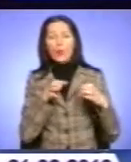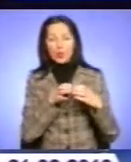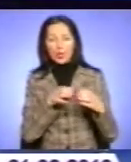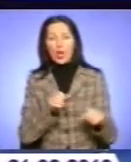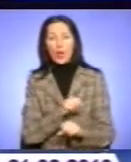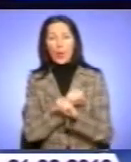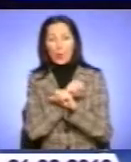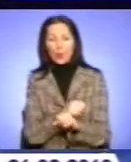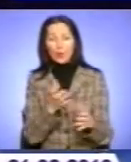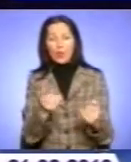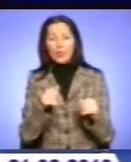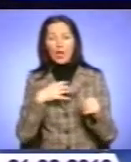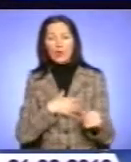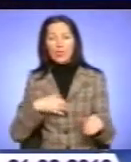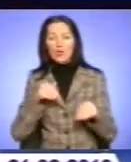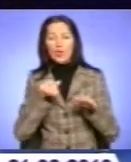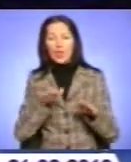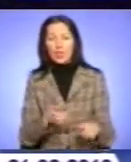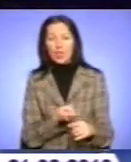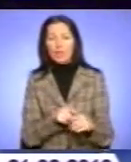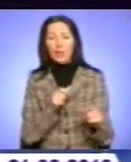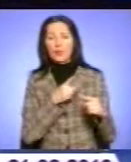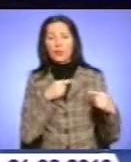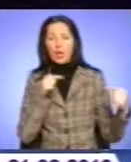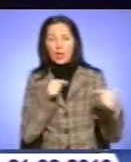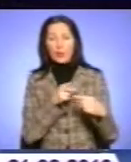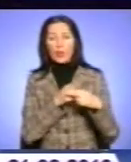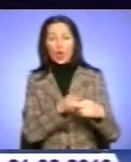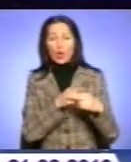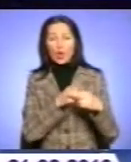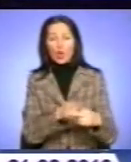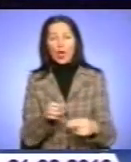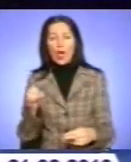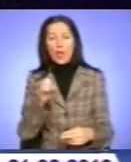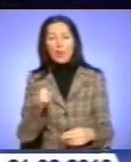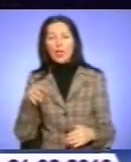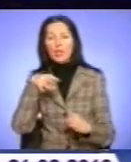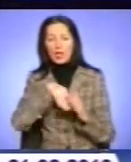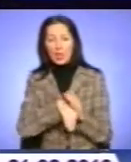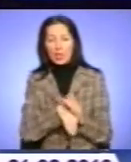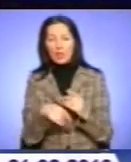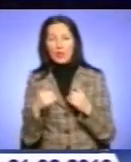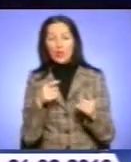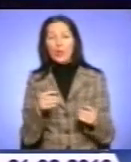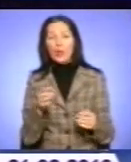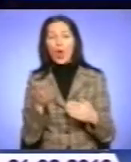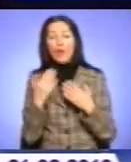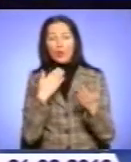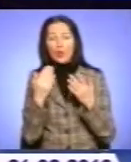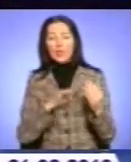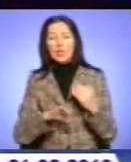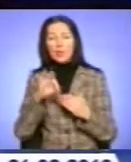і європейській інтеграції. Говорили також і про міжнародні відносини зі східними країнами, зокрема про газові переговори